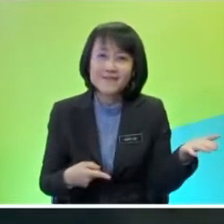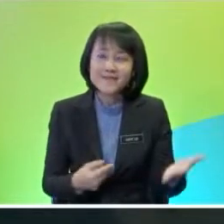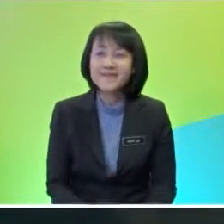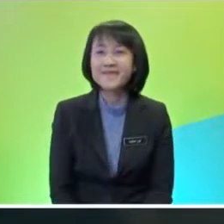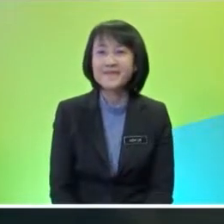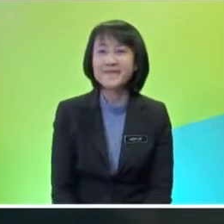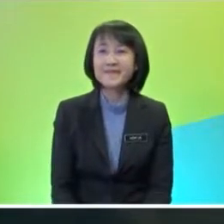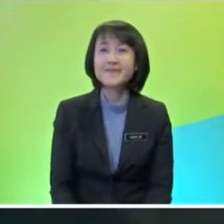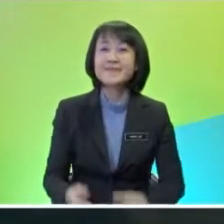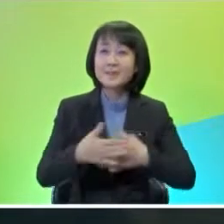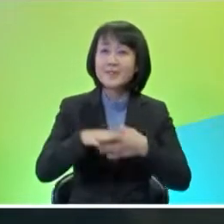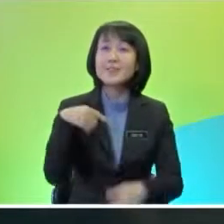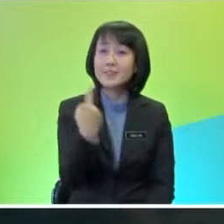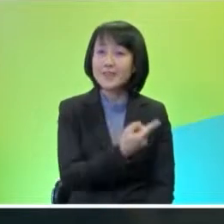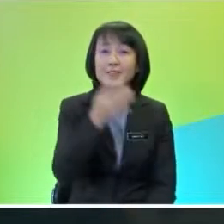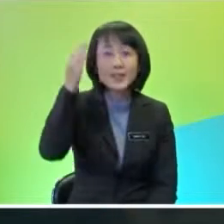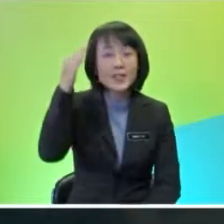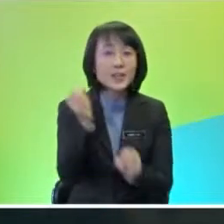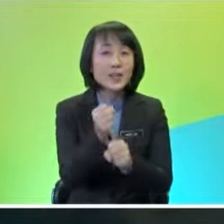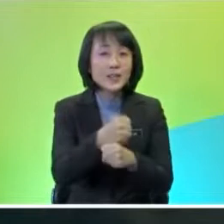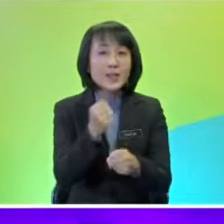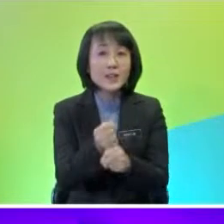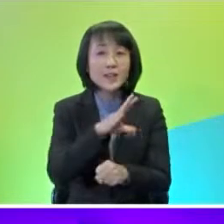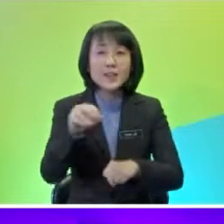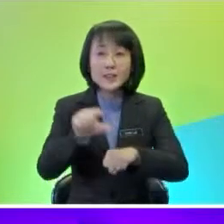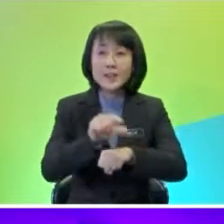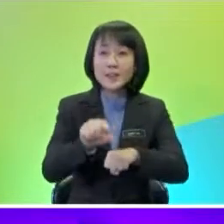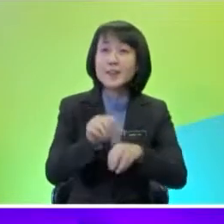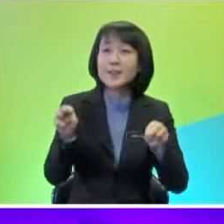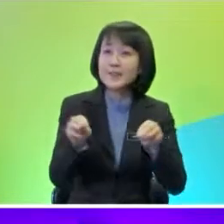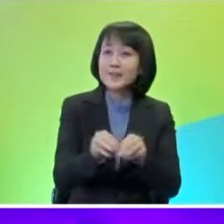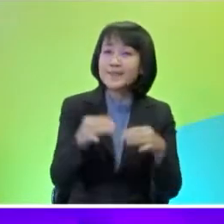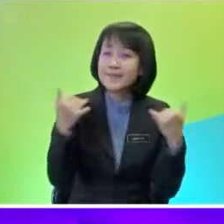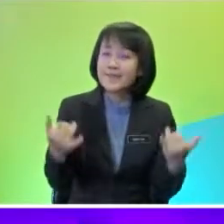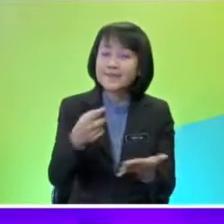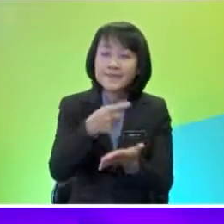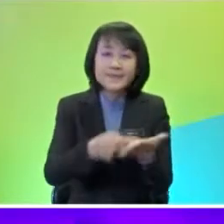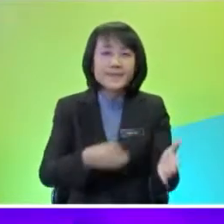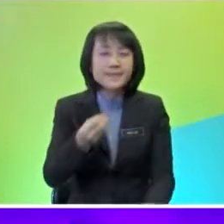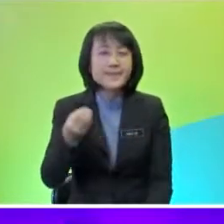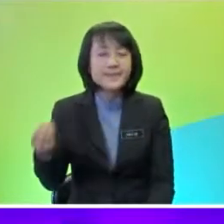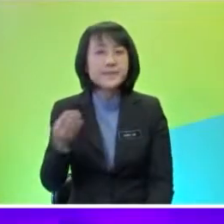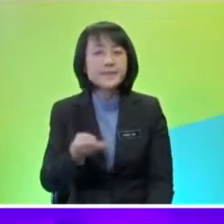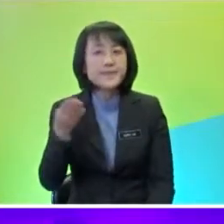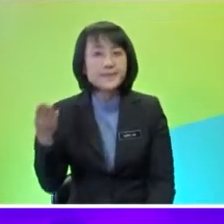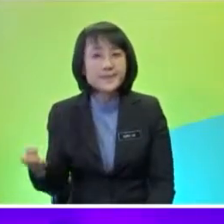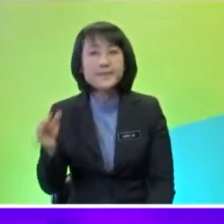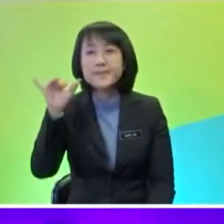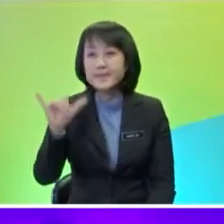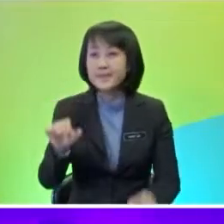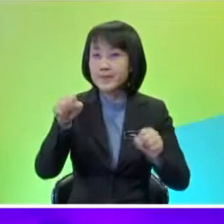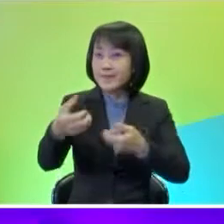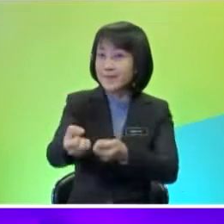selepas kita tahu tentang bentuk-bentuknya dan kegunaan sebelum itu Apakah objek ataupun benda yang boleh